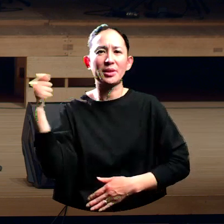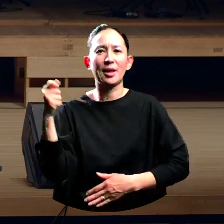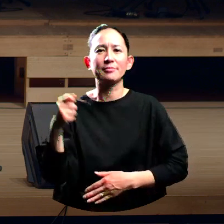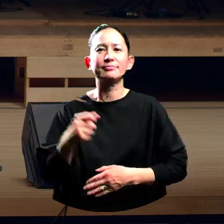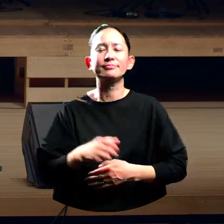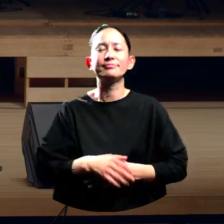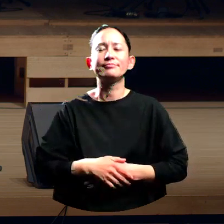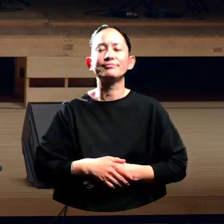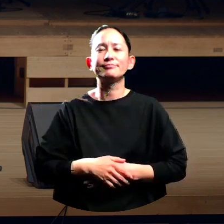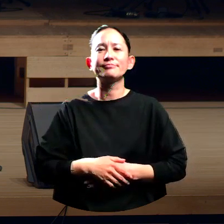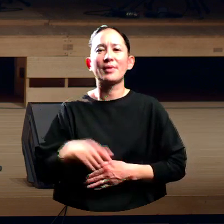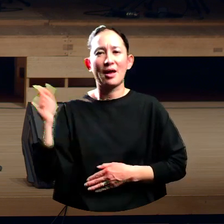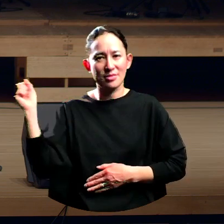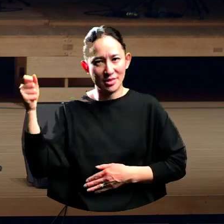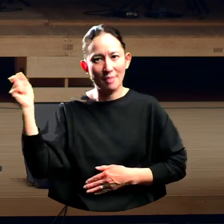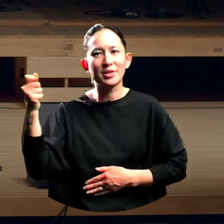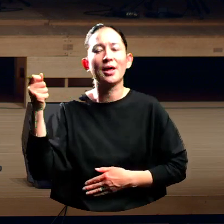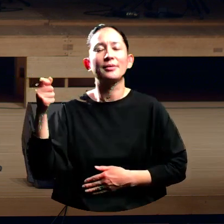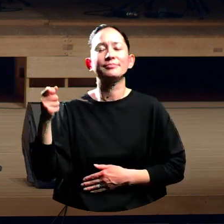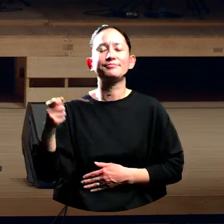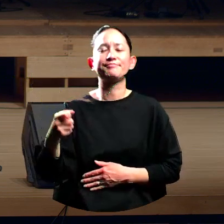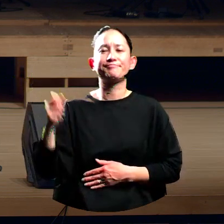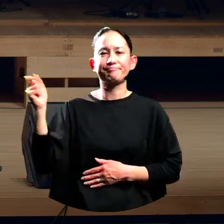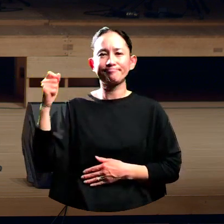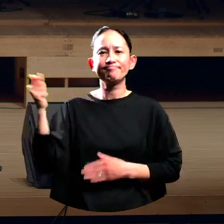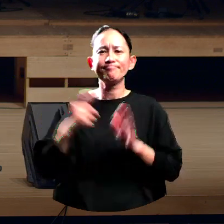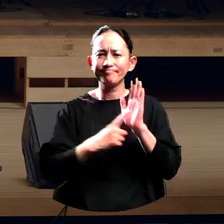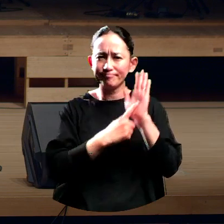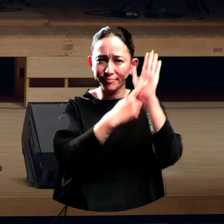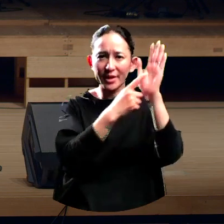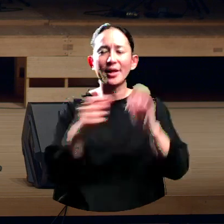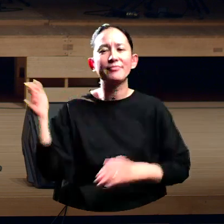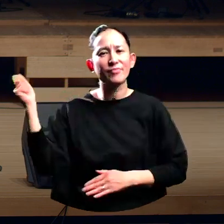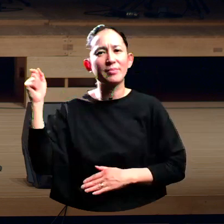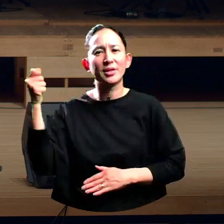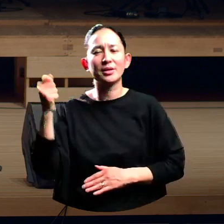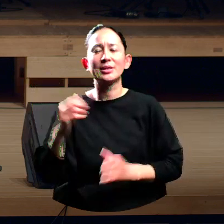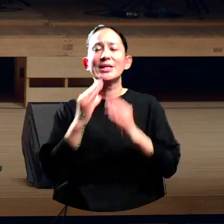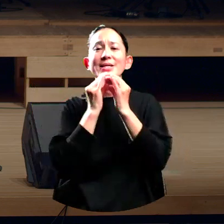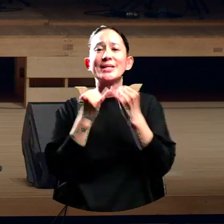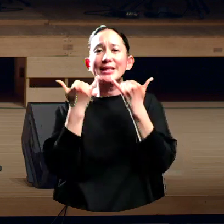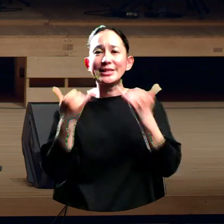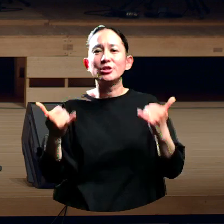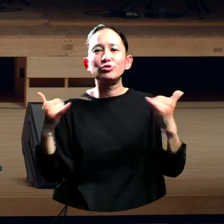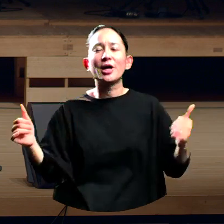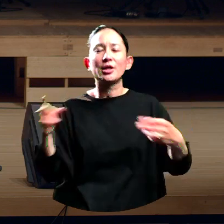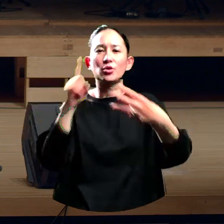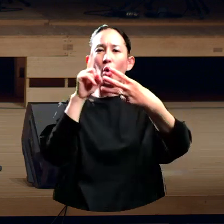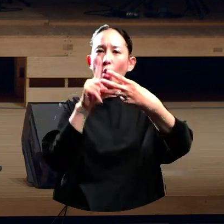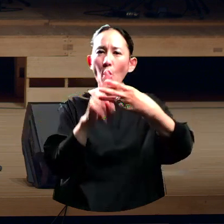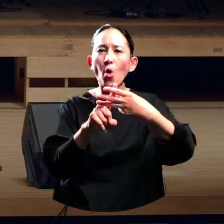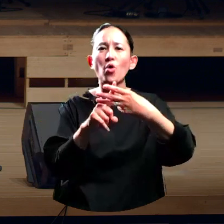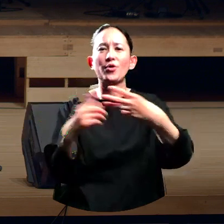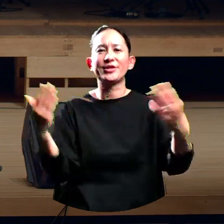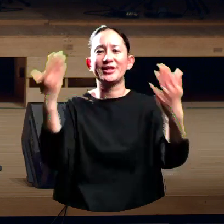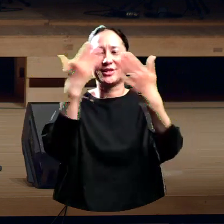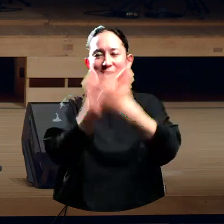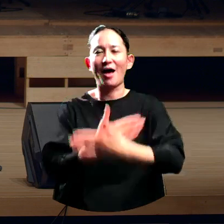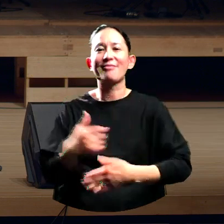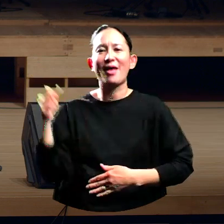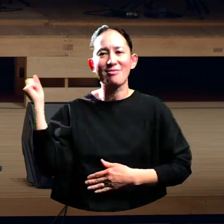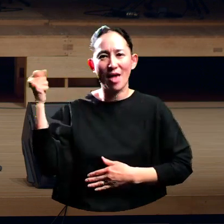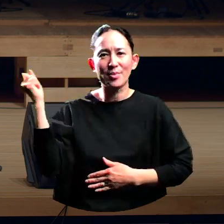David. あのミケランジェロのダビデ像が有名ですけど、イスラエルの王にまで上り詰めた男です。 We all know